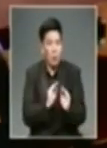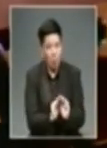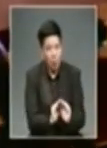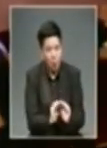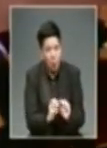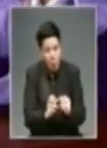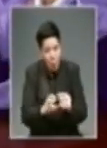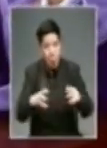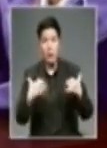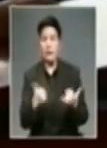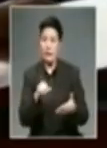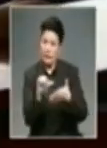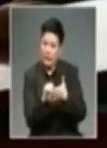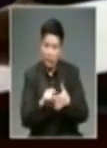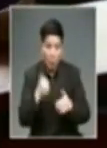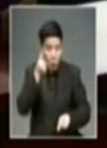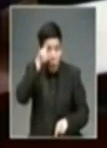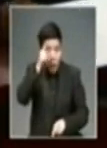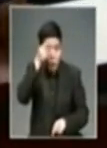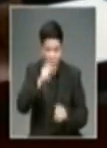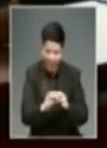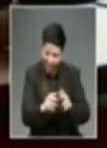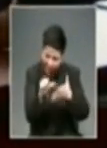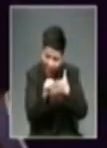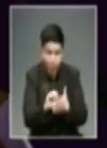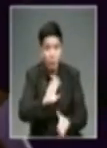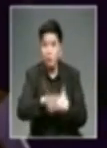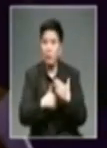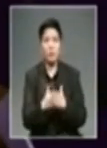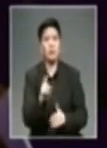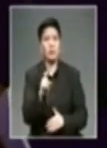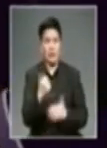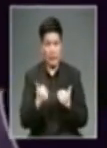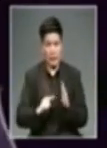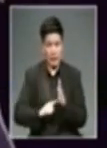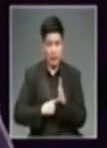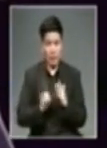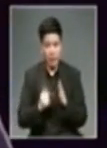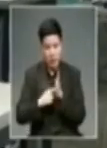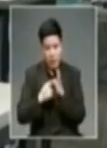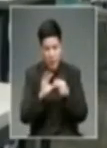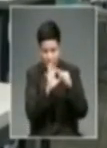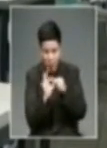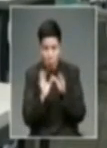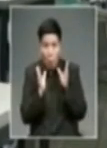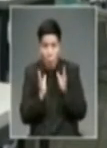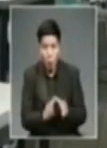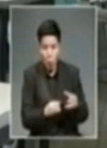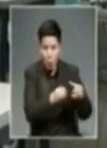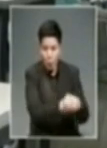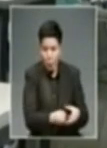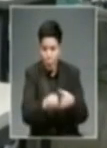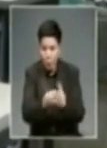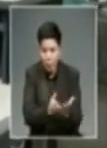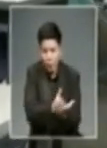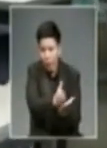มันไม่เรื่องง่ายๆจะมาแกะกันวัน2วันหรือปี2ปีนะมันเริ่มต้น พราะมันเกี่ยวเนื่องกับคนหลายกลุ่มหลายฝ่